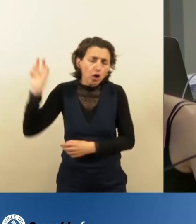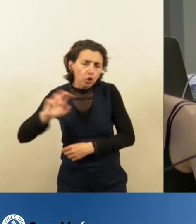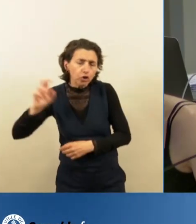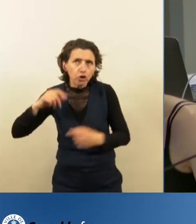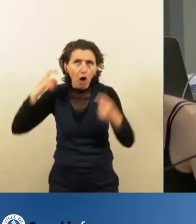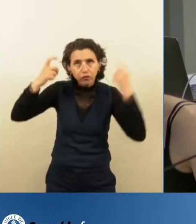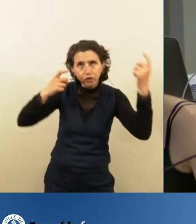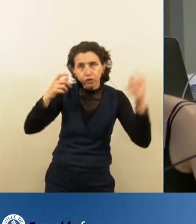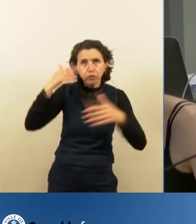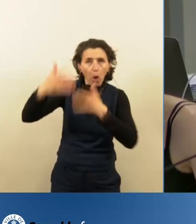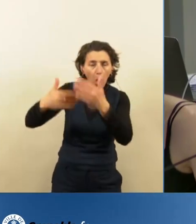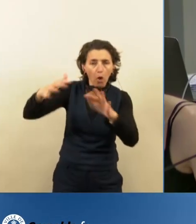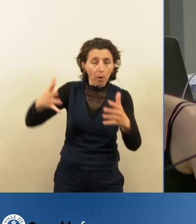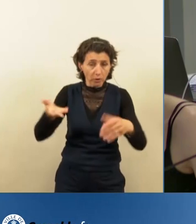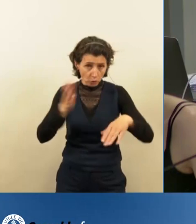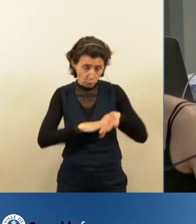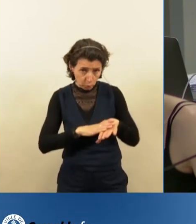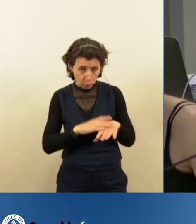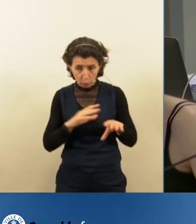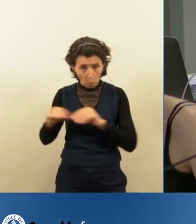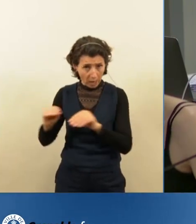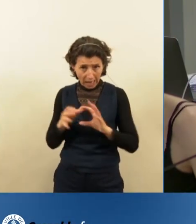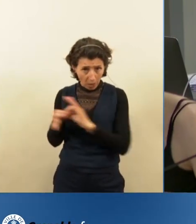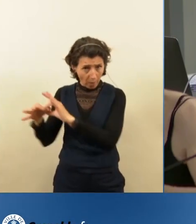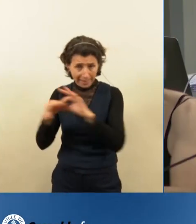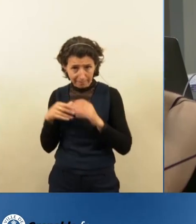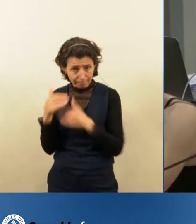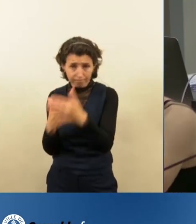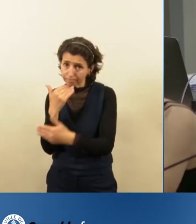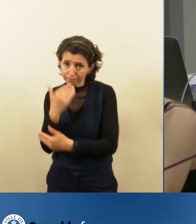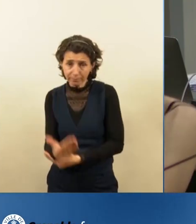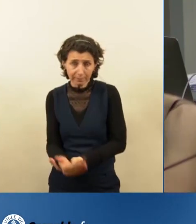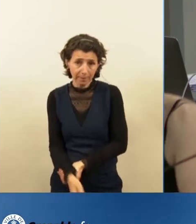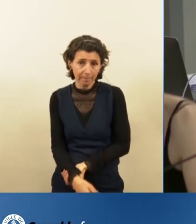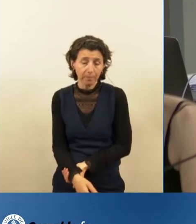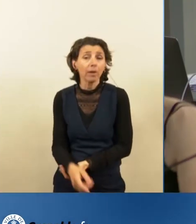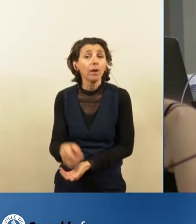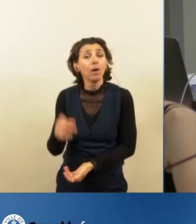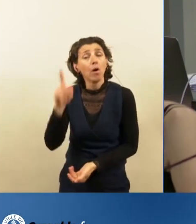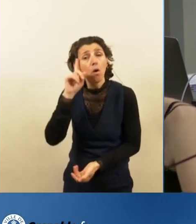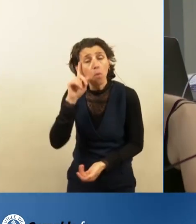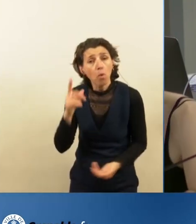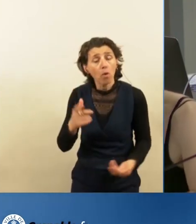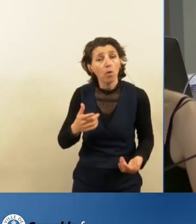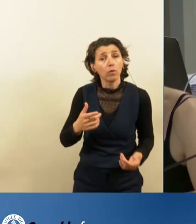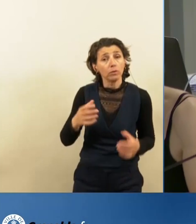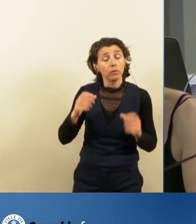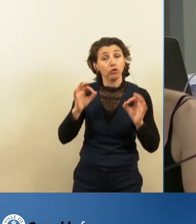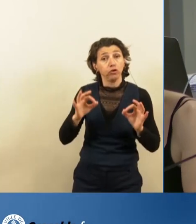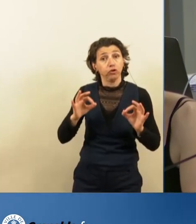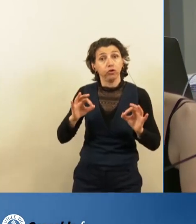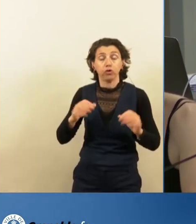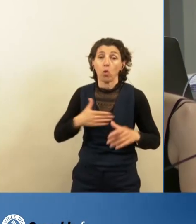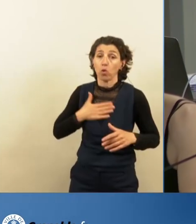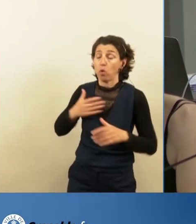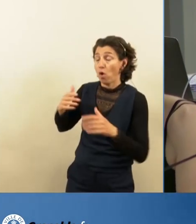empêche et nous empêche collectivement potentiellement parce heureusement la majorité de la mazout la métropole sans vous et grâce